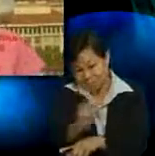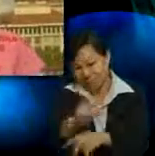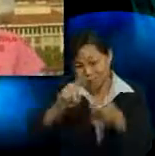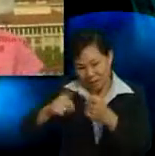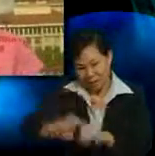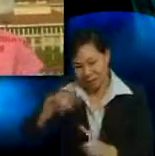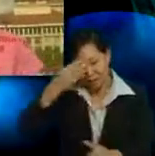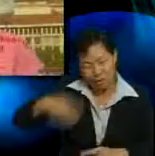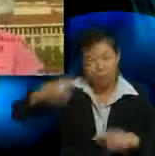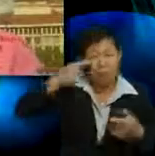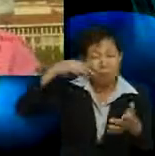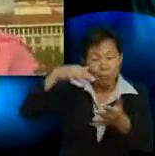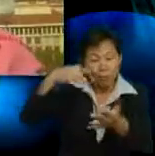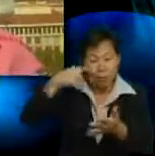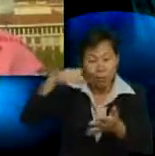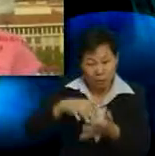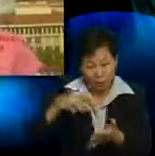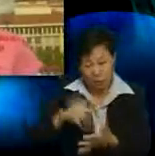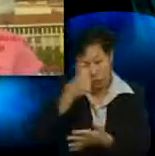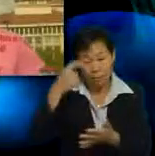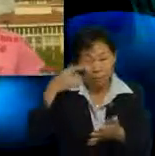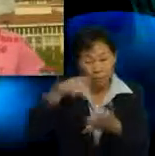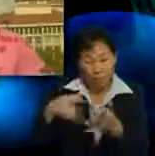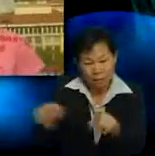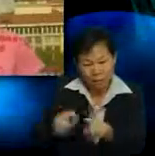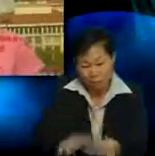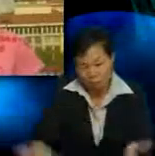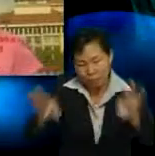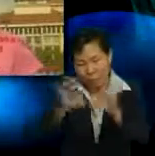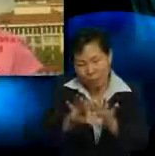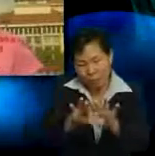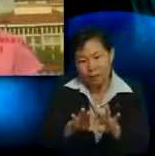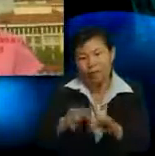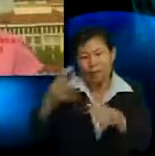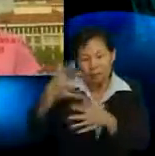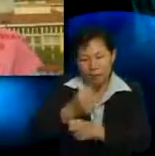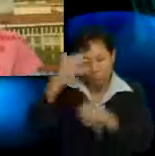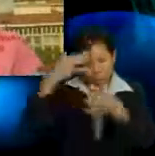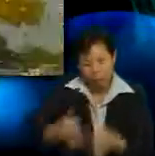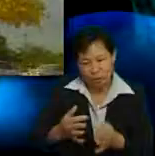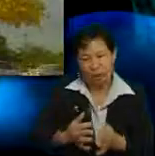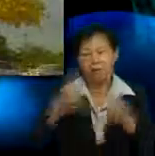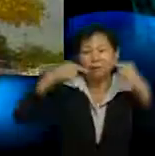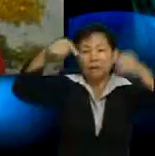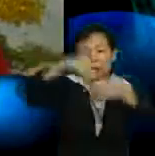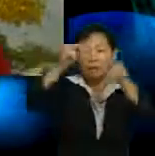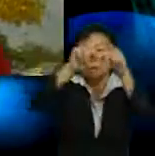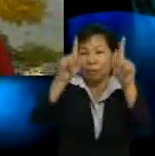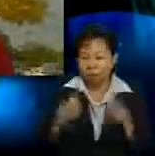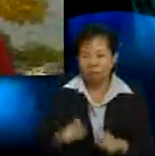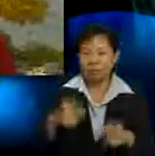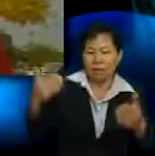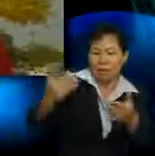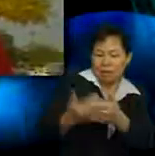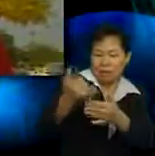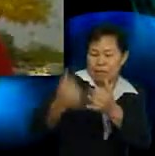kawan-kawan mengabaikan mata pelajaran kerana mata pelajaran sama pentingnya untuk mencapai keputusan yang cemerlang dalam peperiksaan. Baiklah, kita hampir